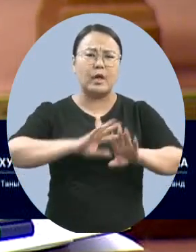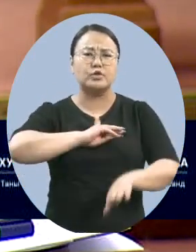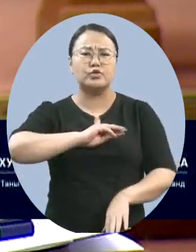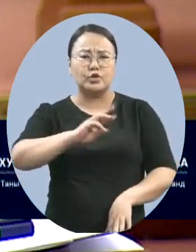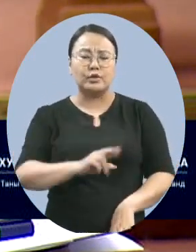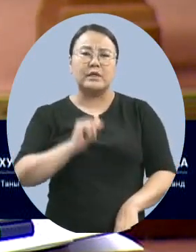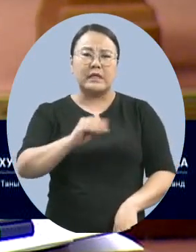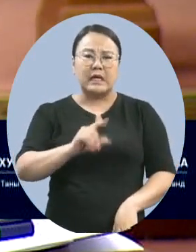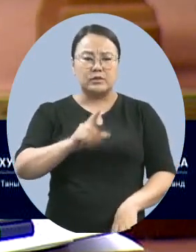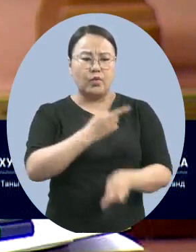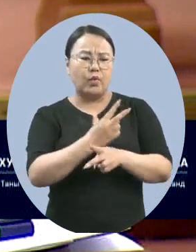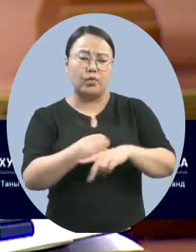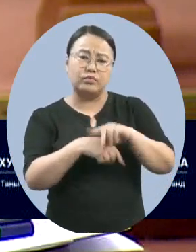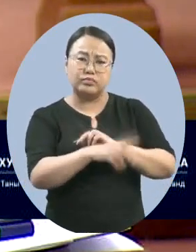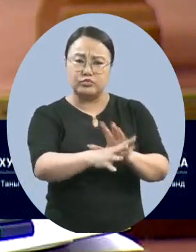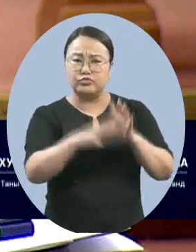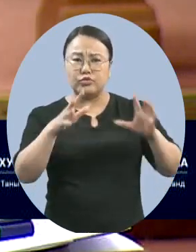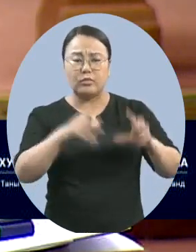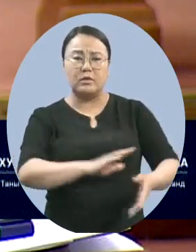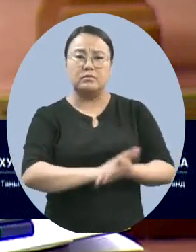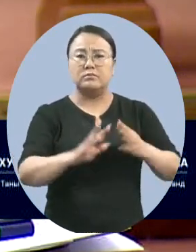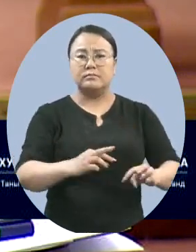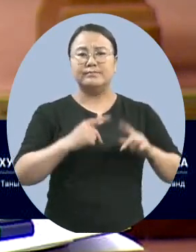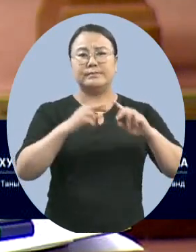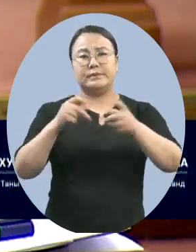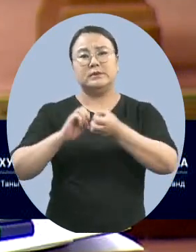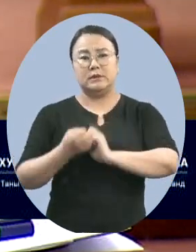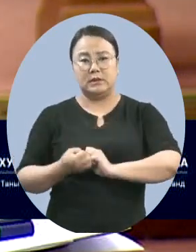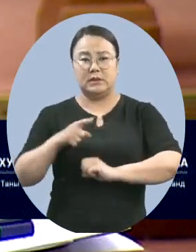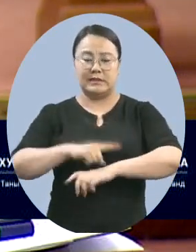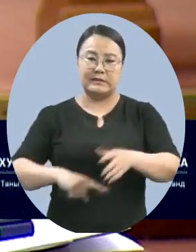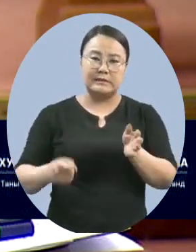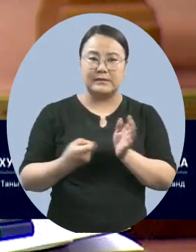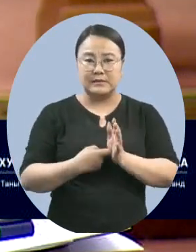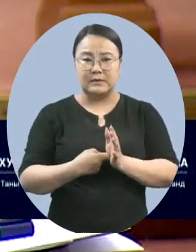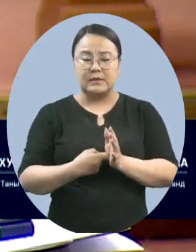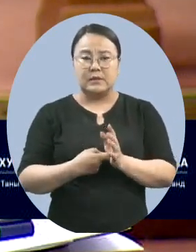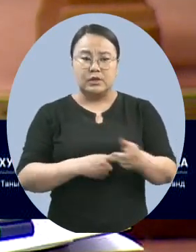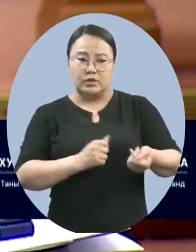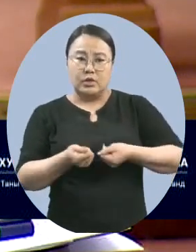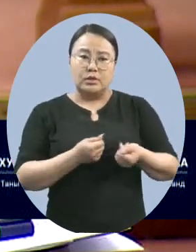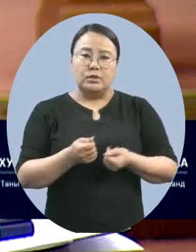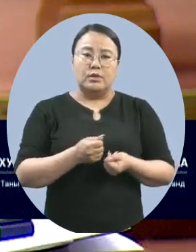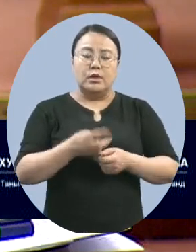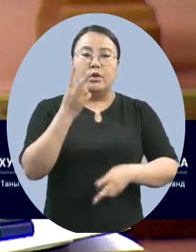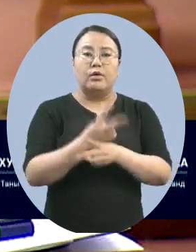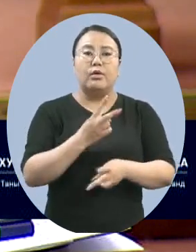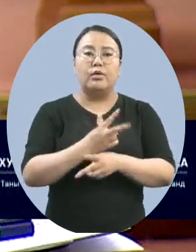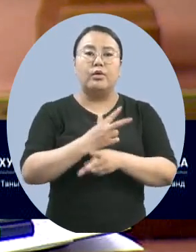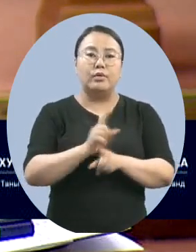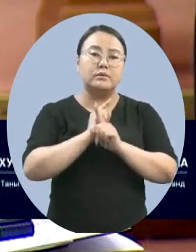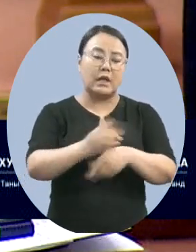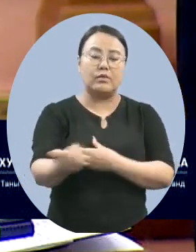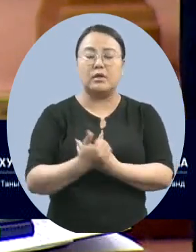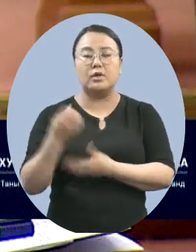бол эрхцээ хувьд бас томоохон шинжилгээ хийж тодорхой болсног хязгаар зохицуултыг бол бас хуулийн хүрээнд бол хийх